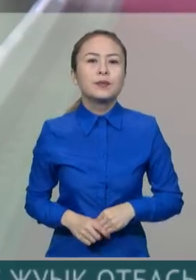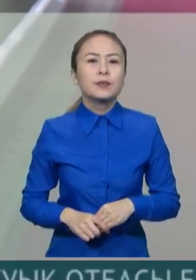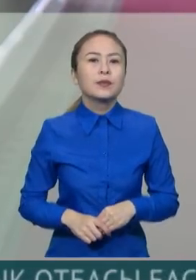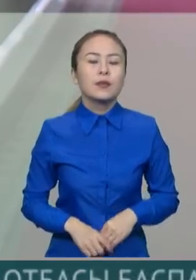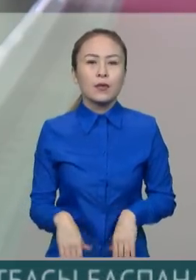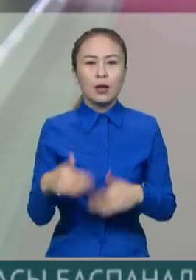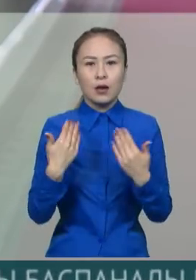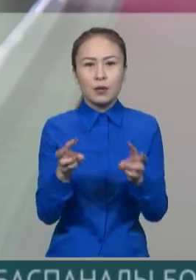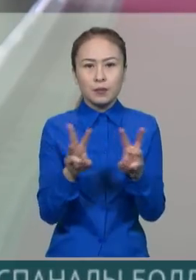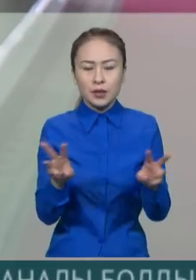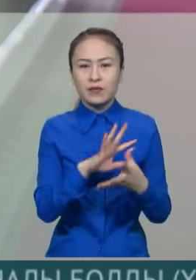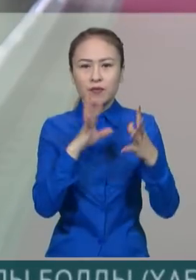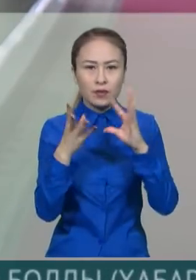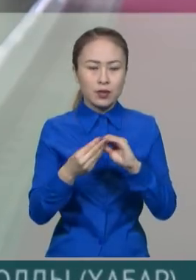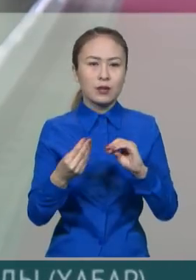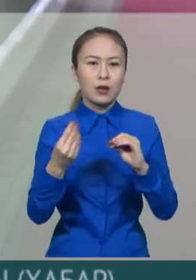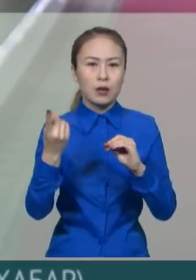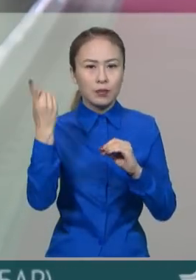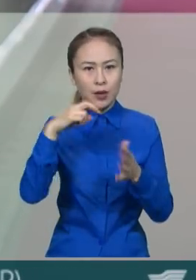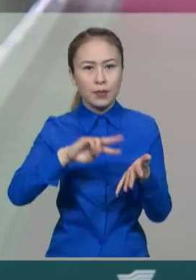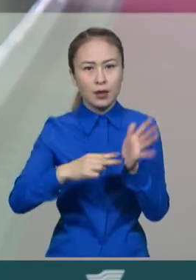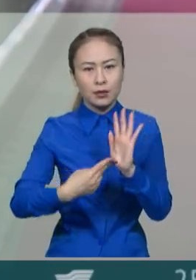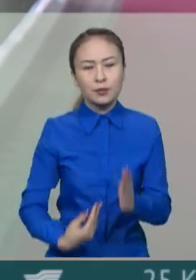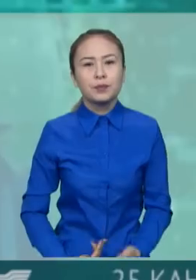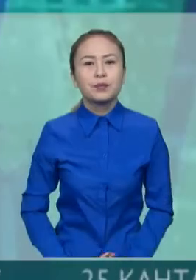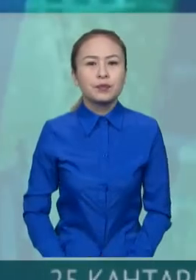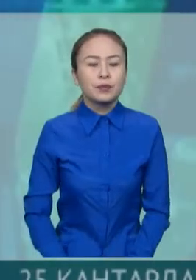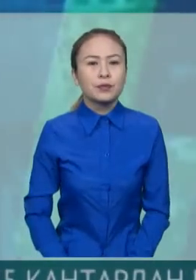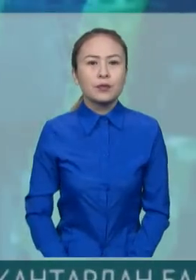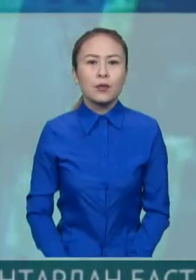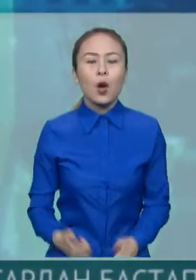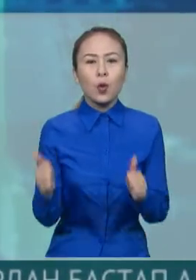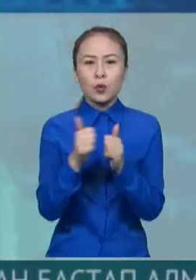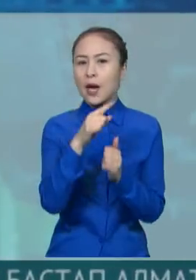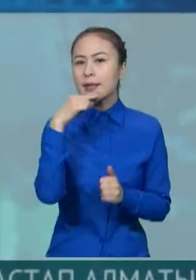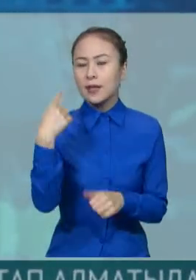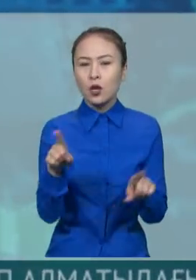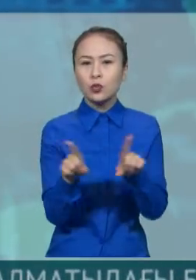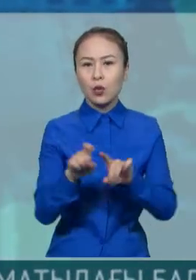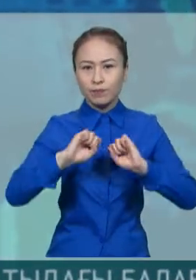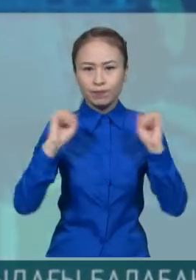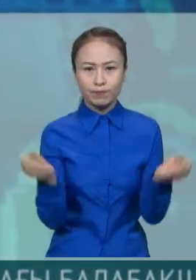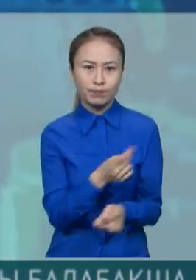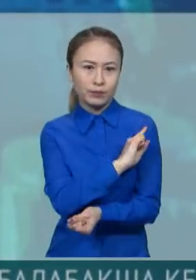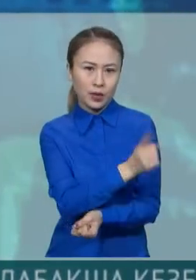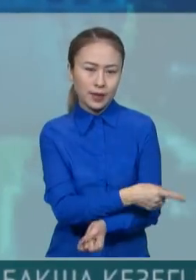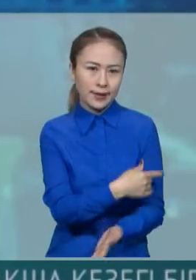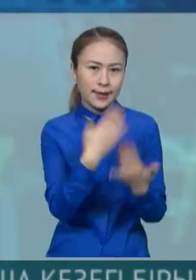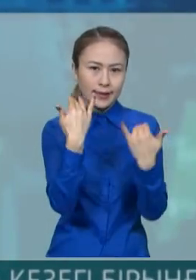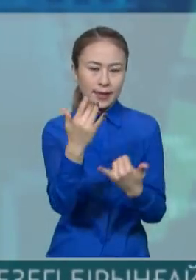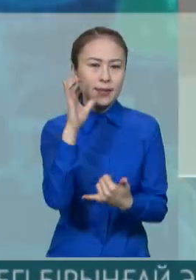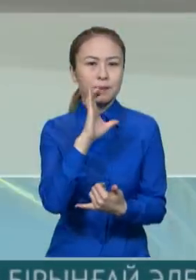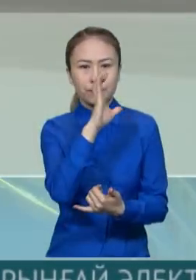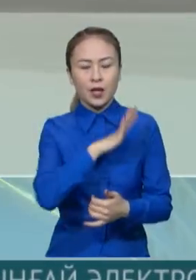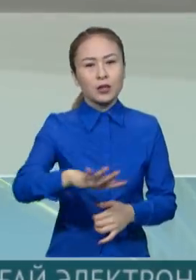әкімшіліктің ұйымдастыруына байланысты. көршілес Ресейде де сарышынақ аяз қыспақ қалып